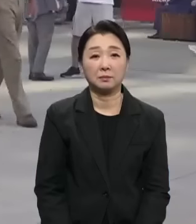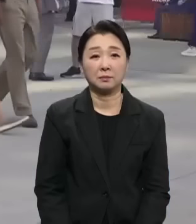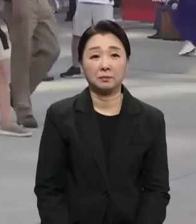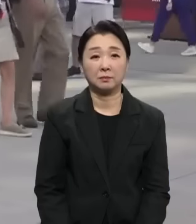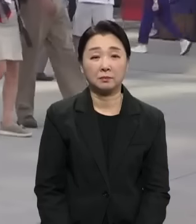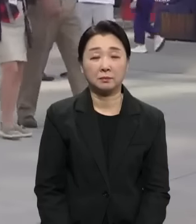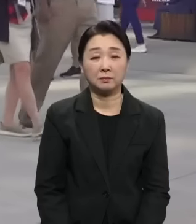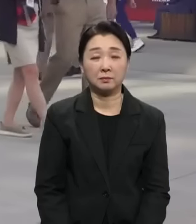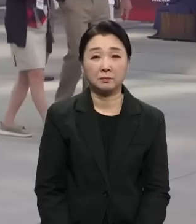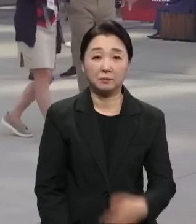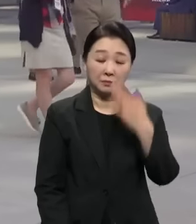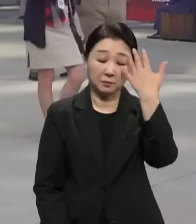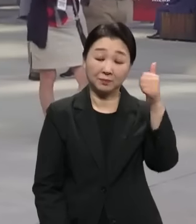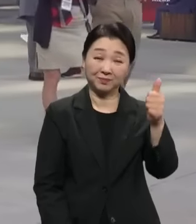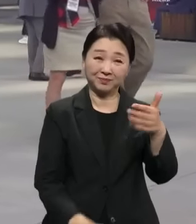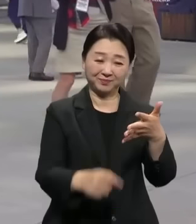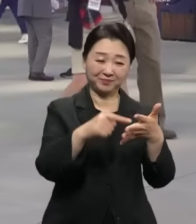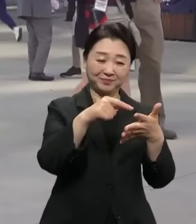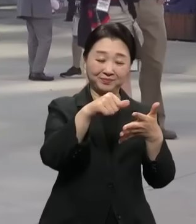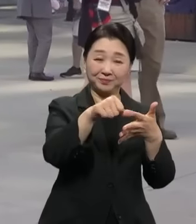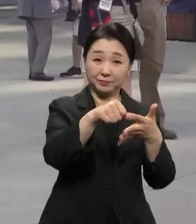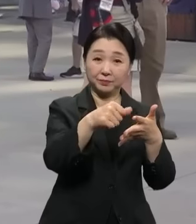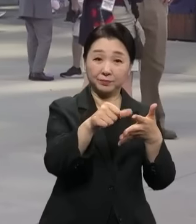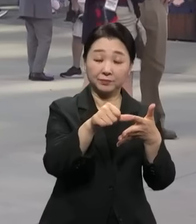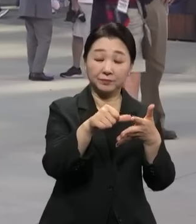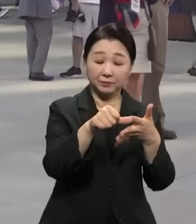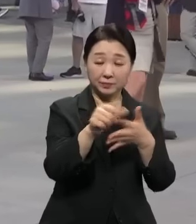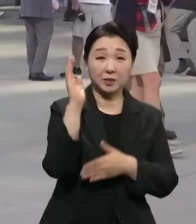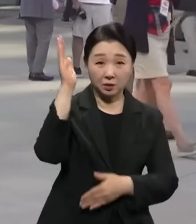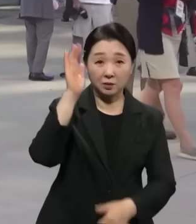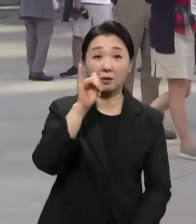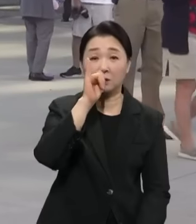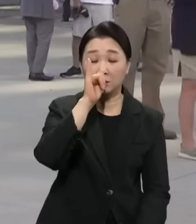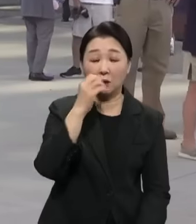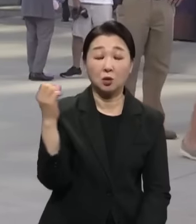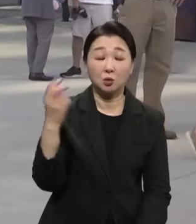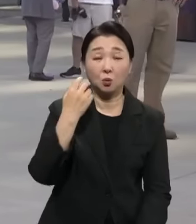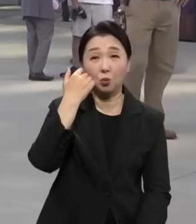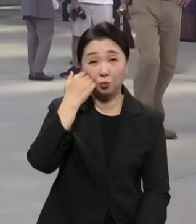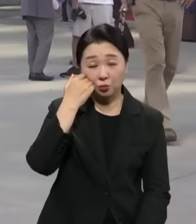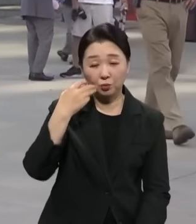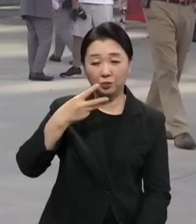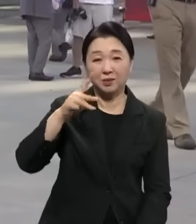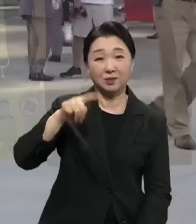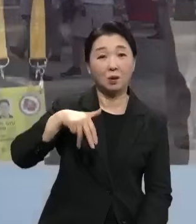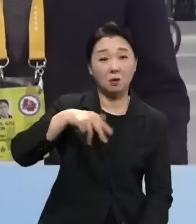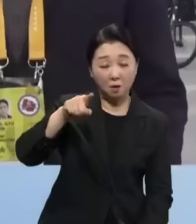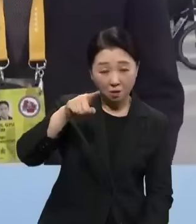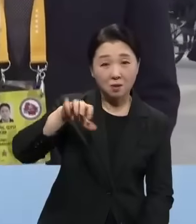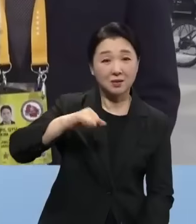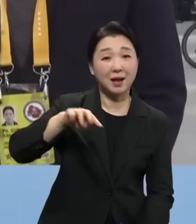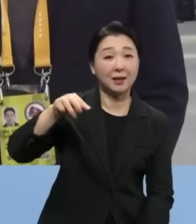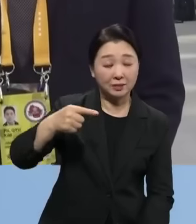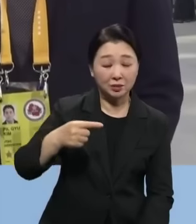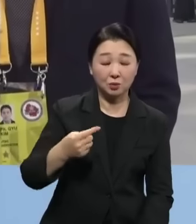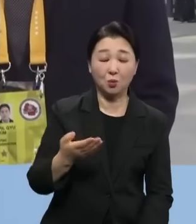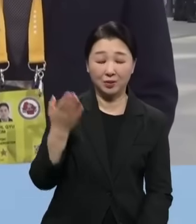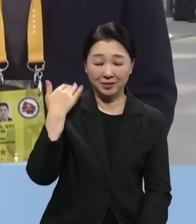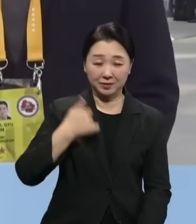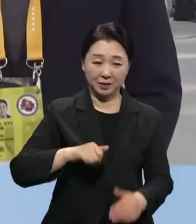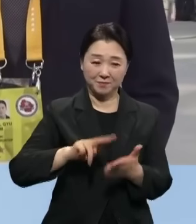예, 오늘은 트럼프의 차남 에릭 트럼프가 연설을 하고요. 또 극우 논객인 터커 칼슨, 또 그리고 왕년의 인기